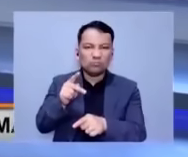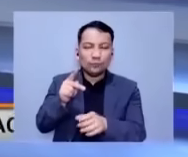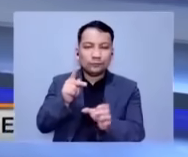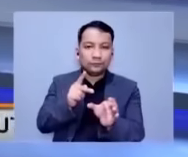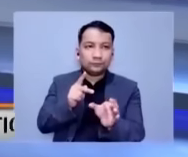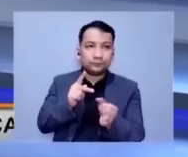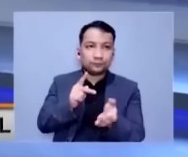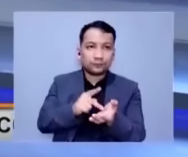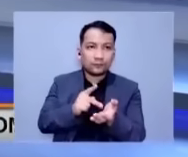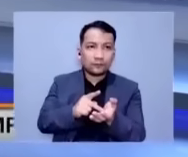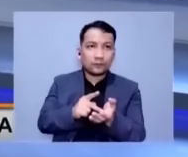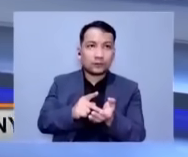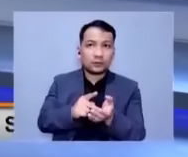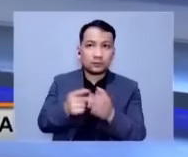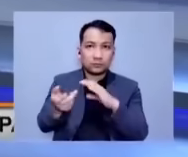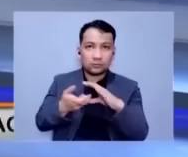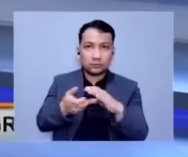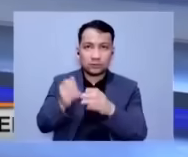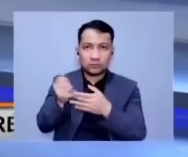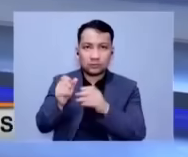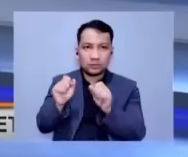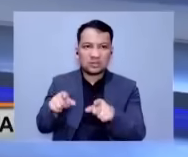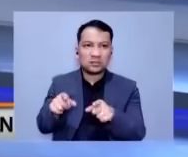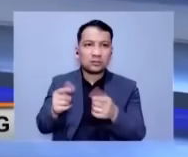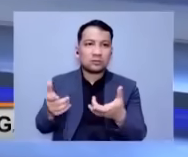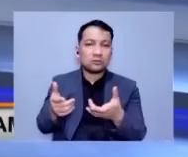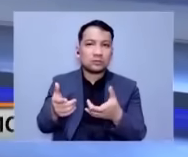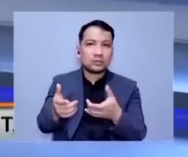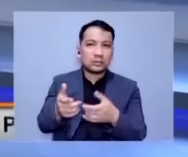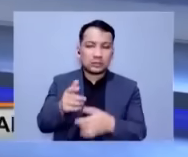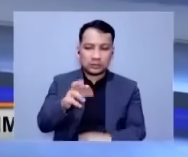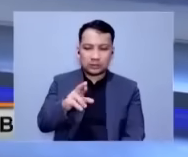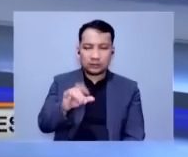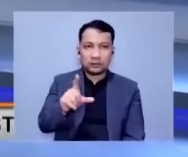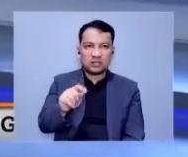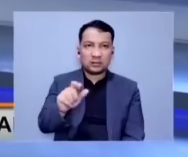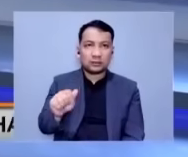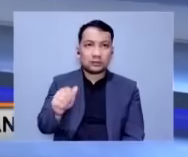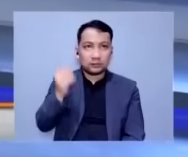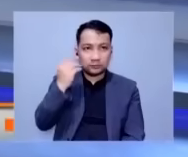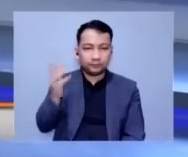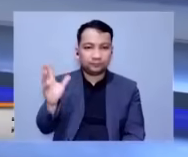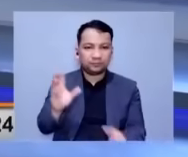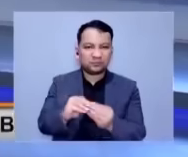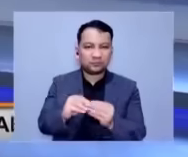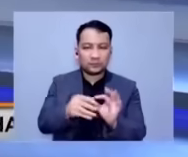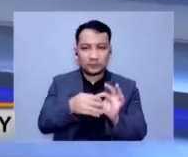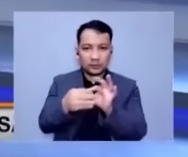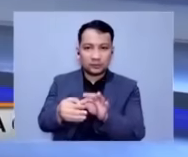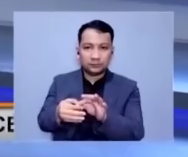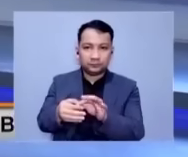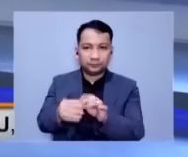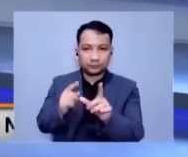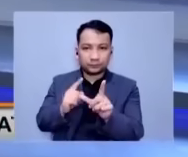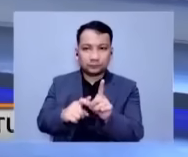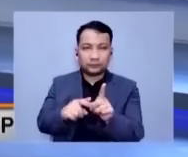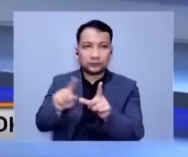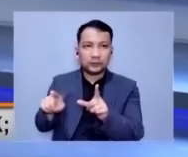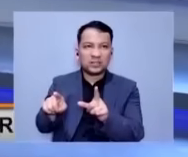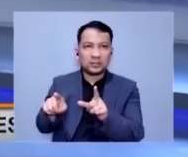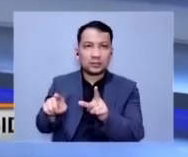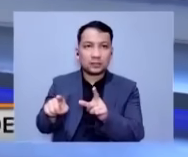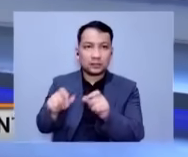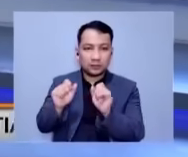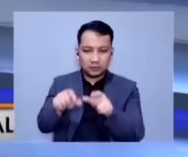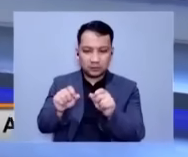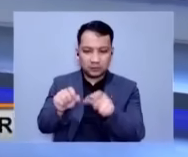na ayaw bentahan ng gamot dahil walang dalang reseta. Ang mga medical expert kinampihan ang mga pharmacist. Nasa frontline ang